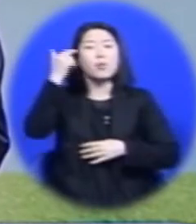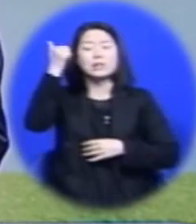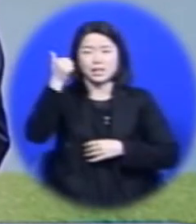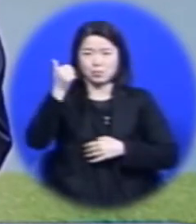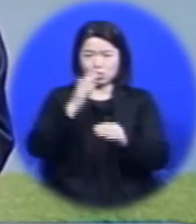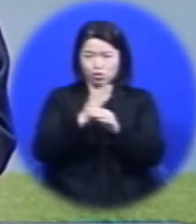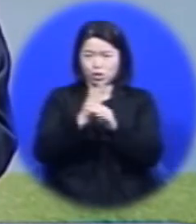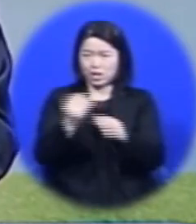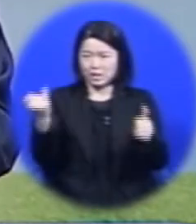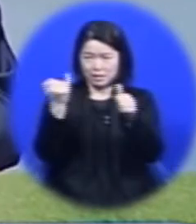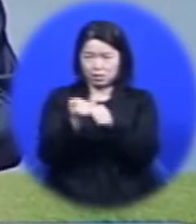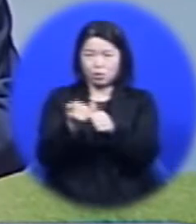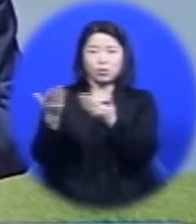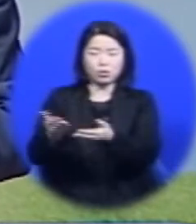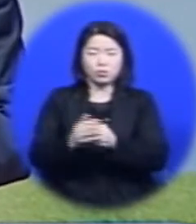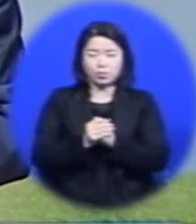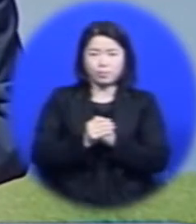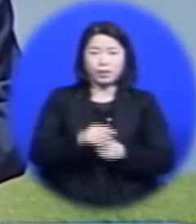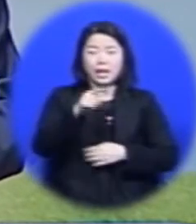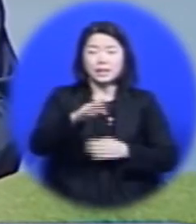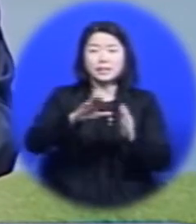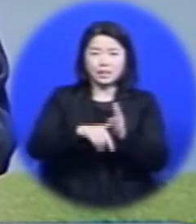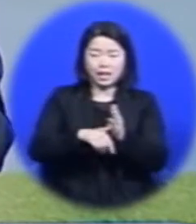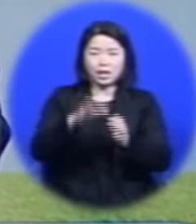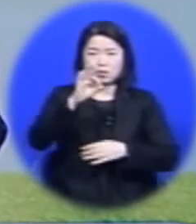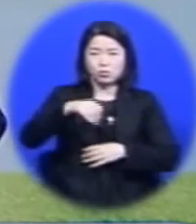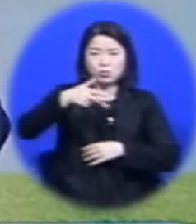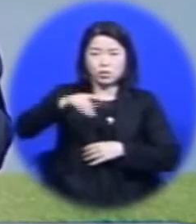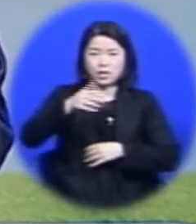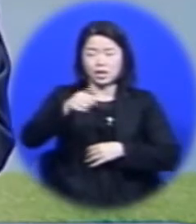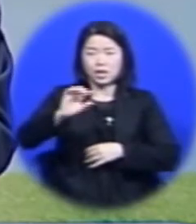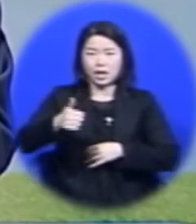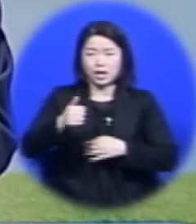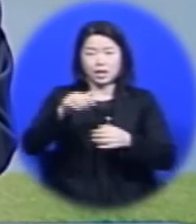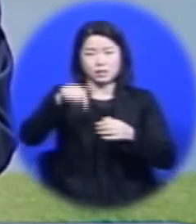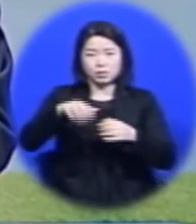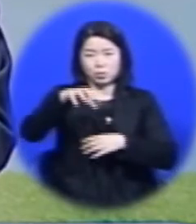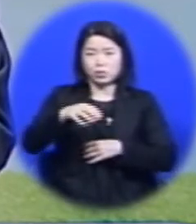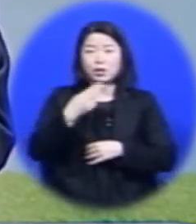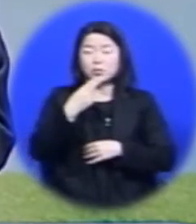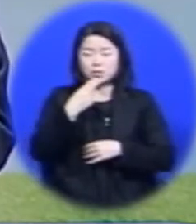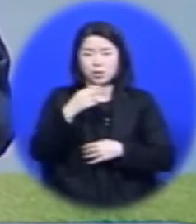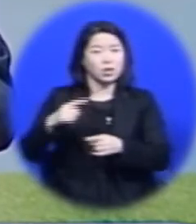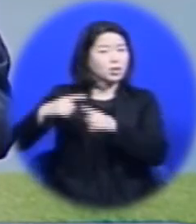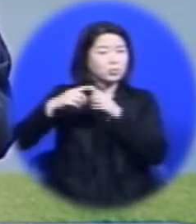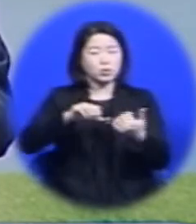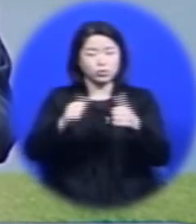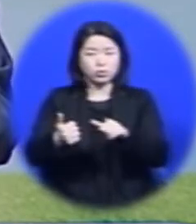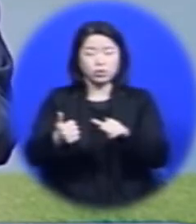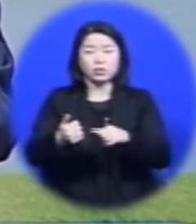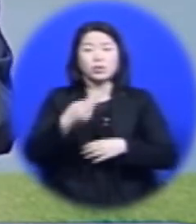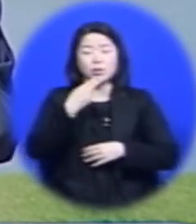집사가 마침 그때 그 자리에 있지 않아서 순교는 피했지만 아 아내와